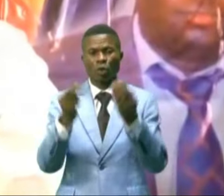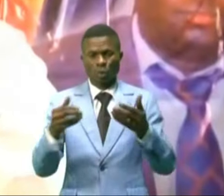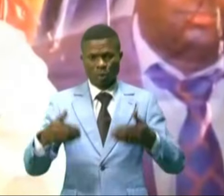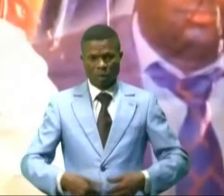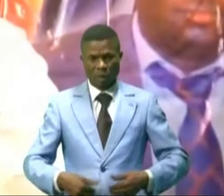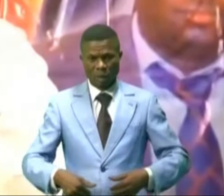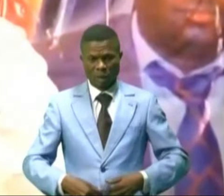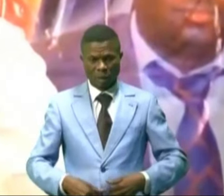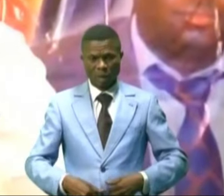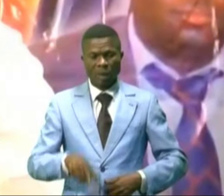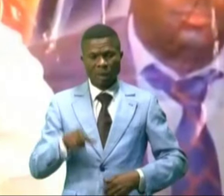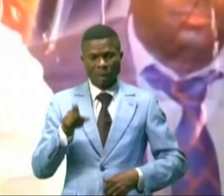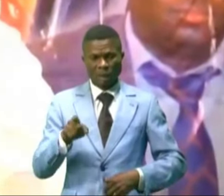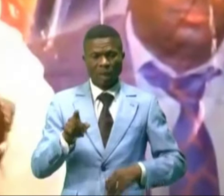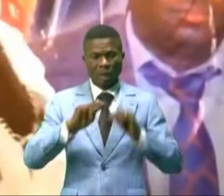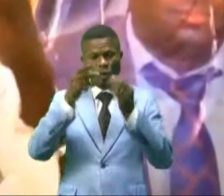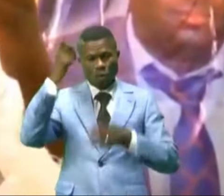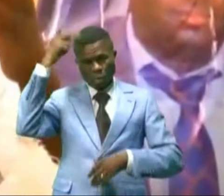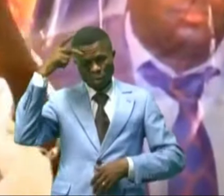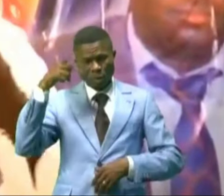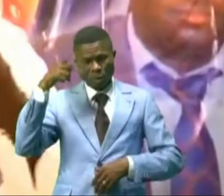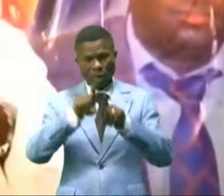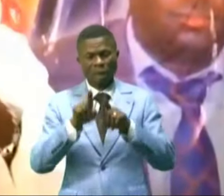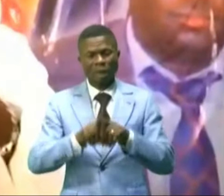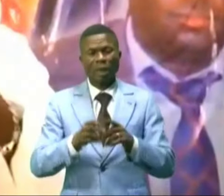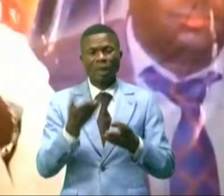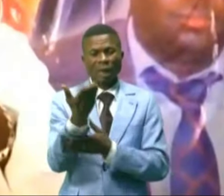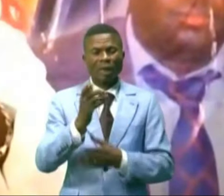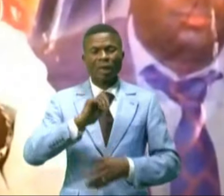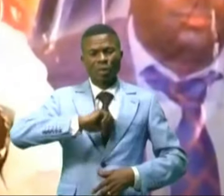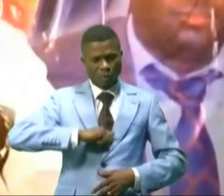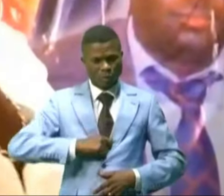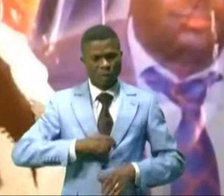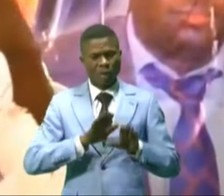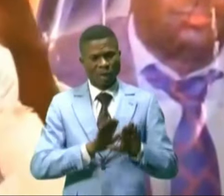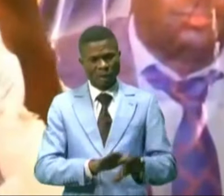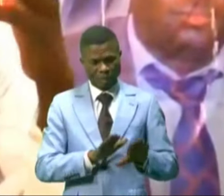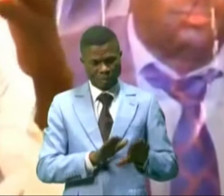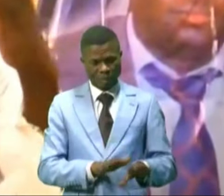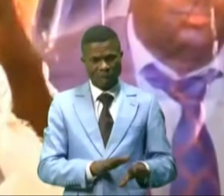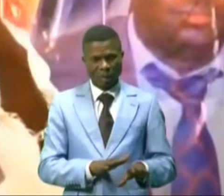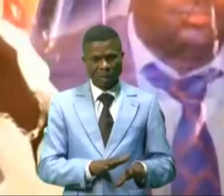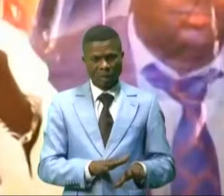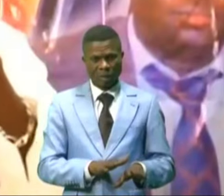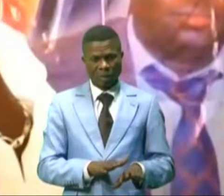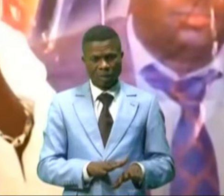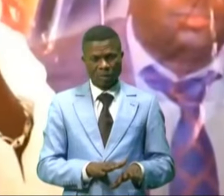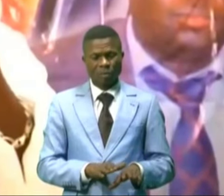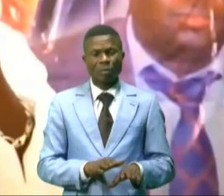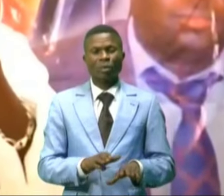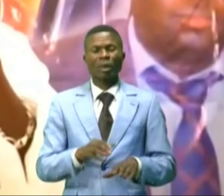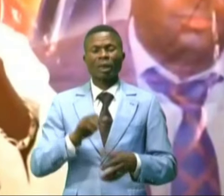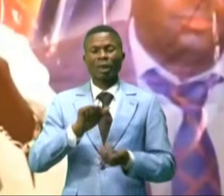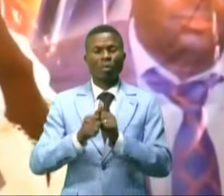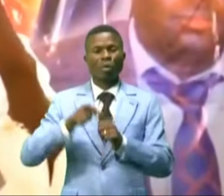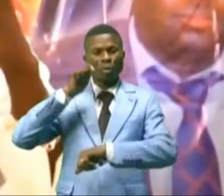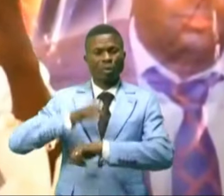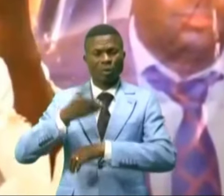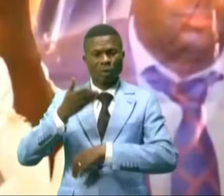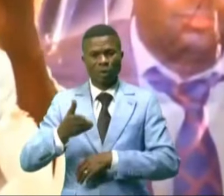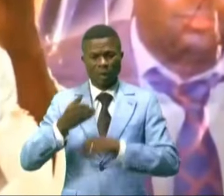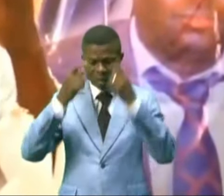CFC et patiente en attendant les éléments qui